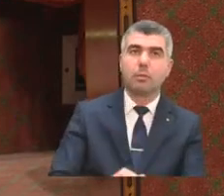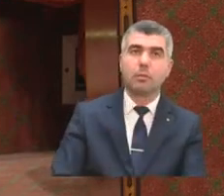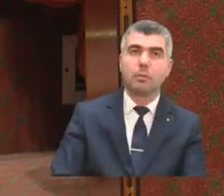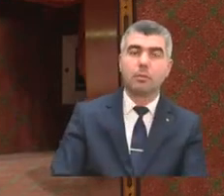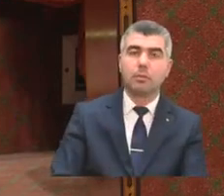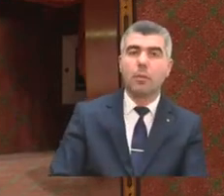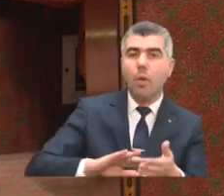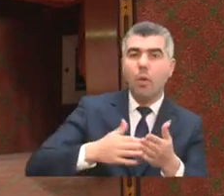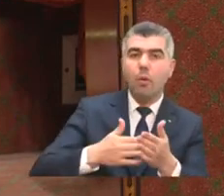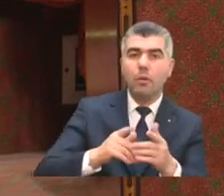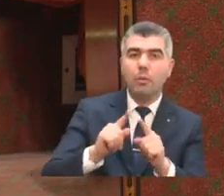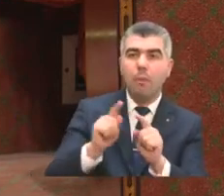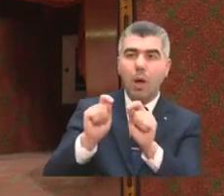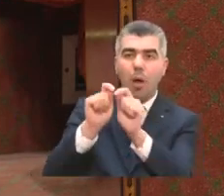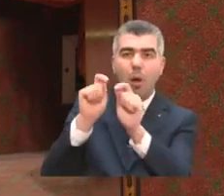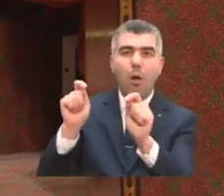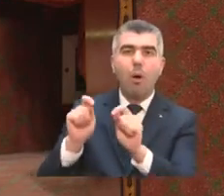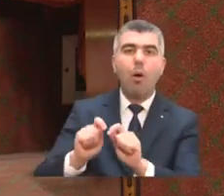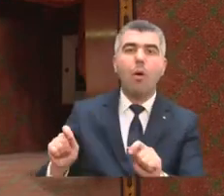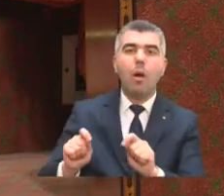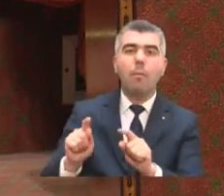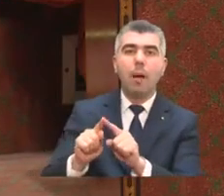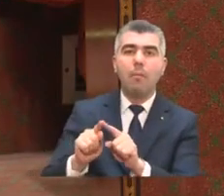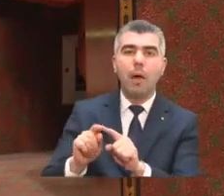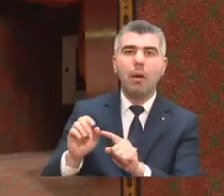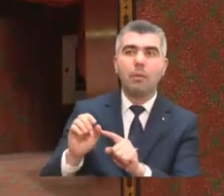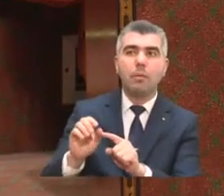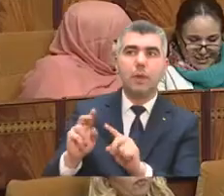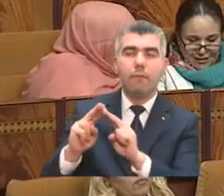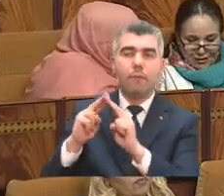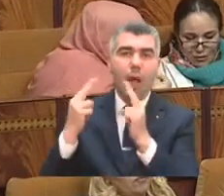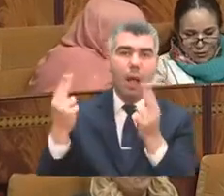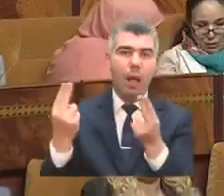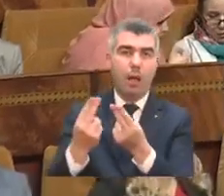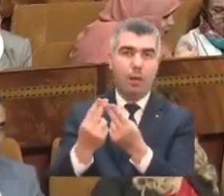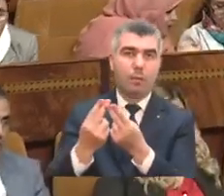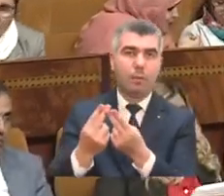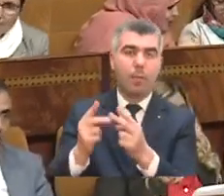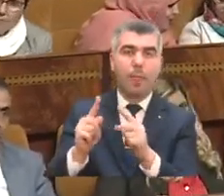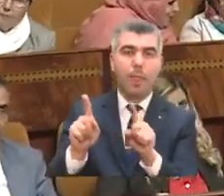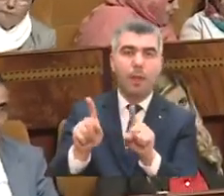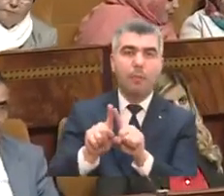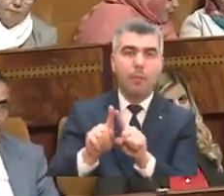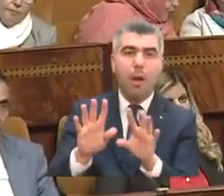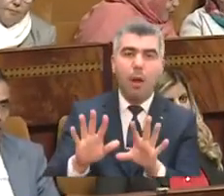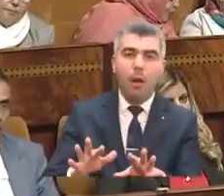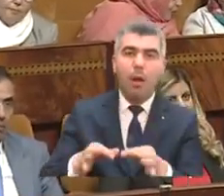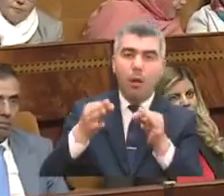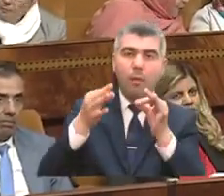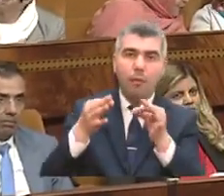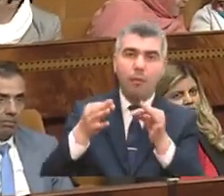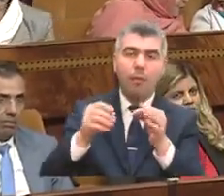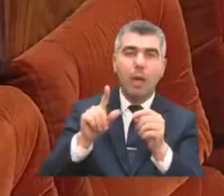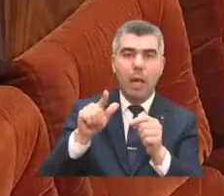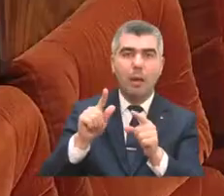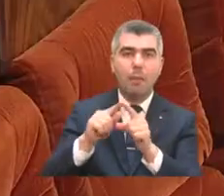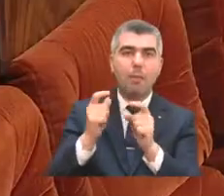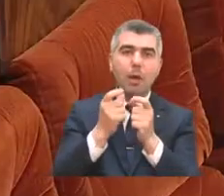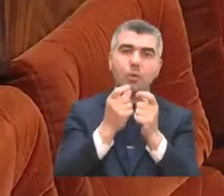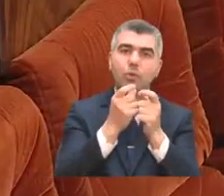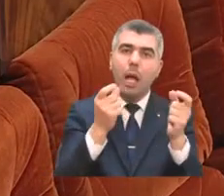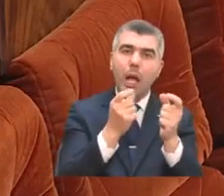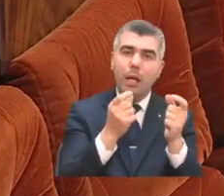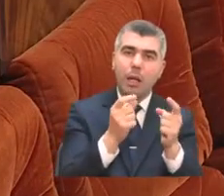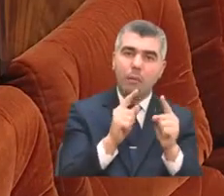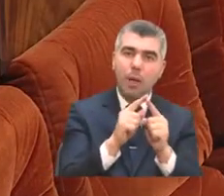تجلى في التحرير ديالو على الصعيد الدولي، شيء اللي ادى بروز واحد العدد محدود من الشركات البحريه